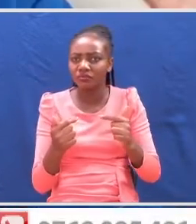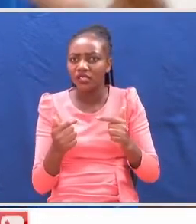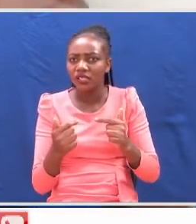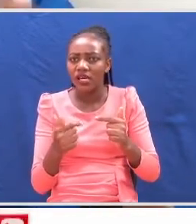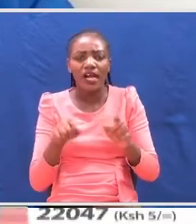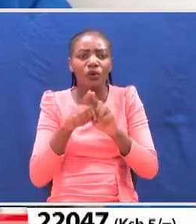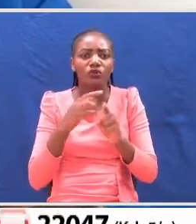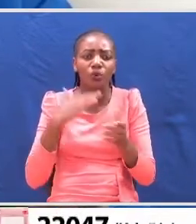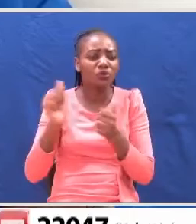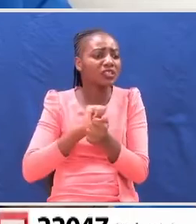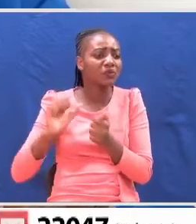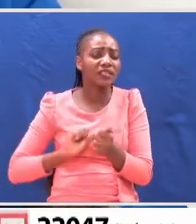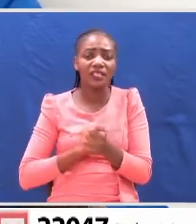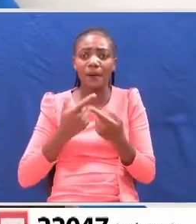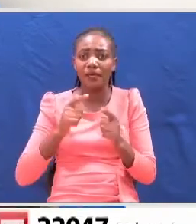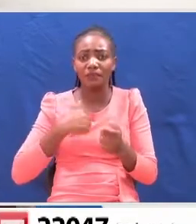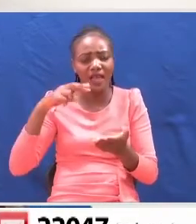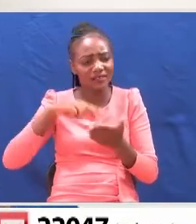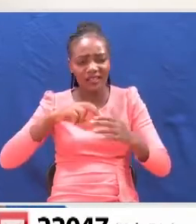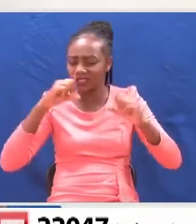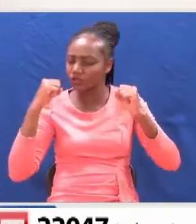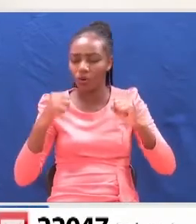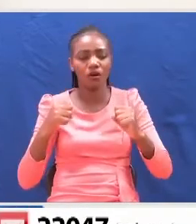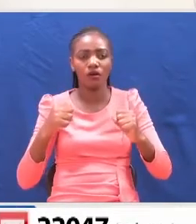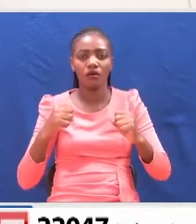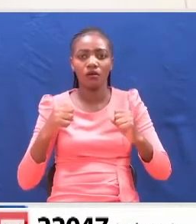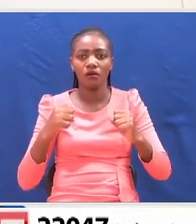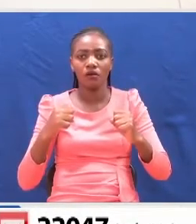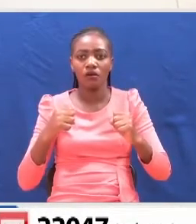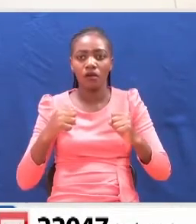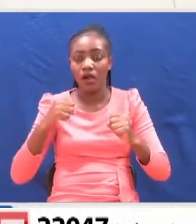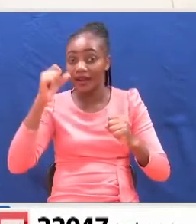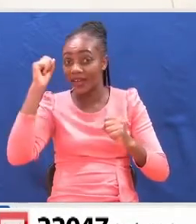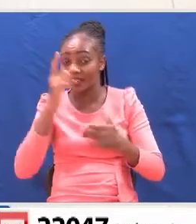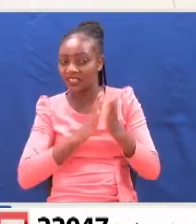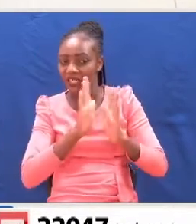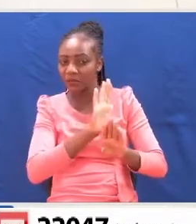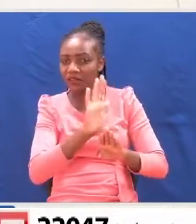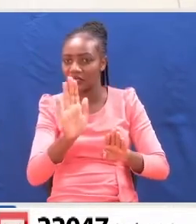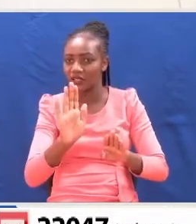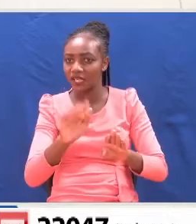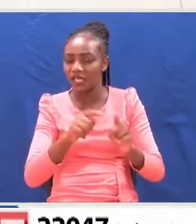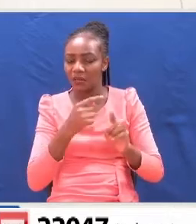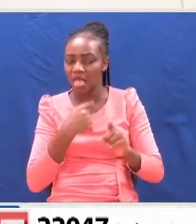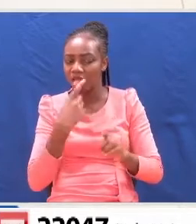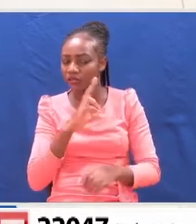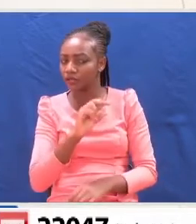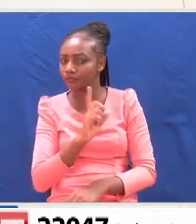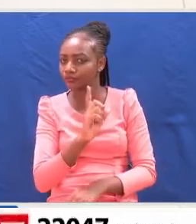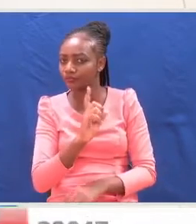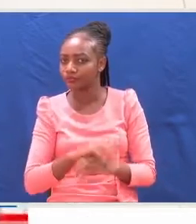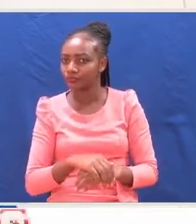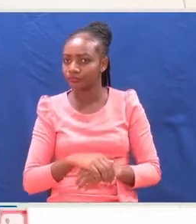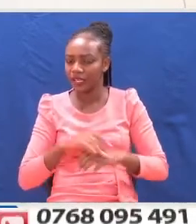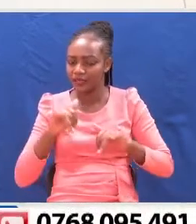nyumba iharibike. Lakini mimi nilikuwa naonea kwa 18, unajua kijaribu kunielekeza huko ninasema hapana, hiyo ninakuwa